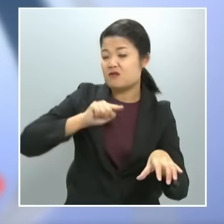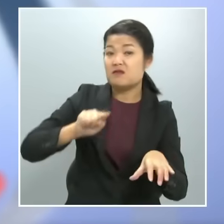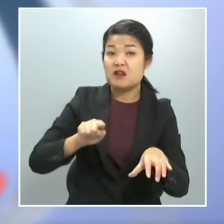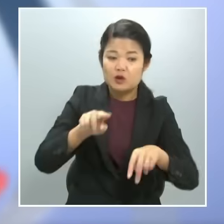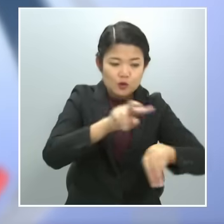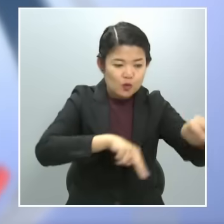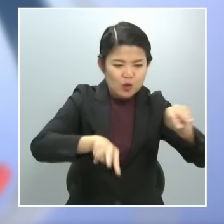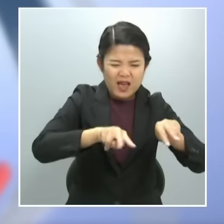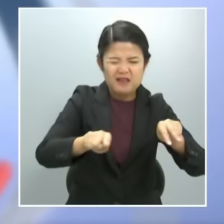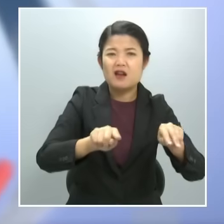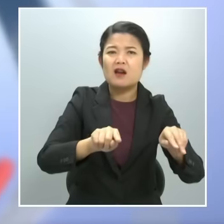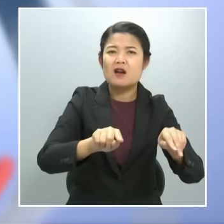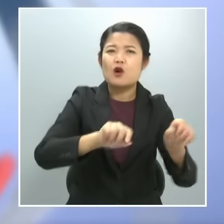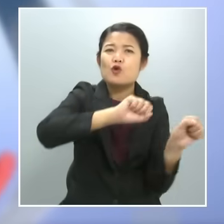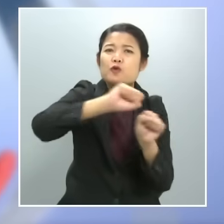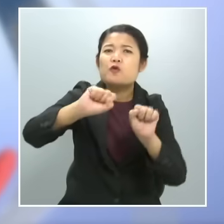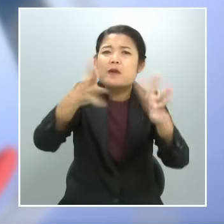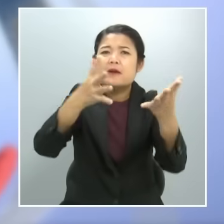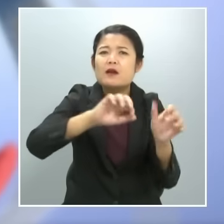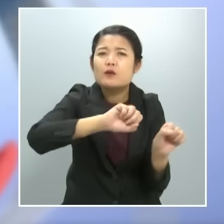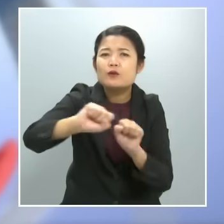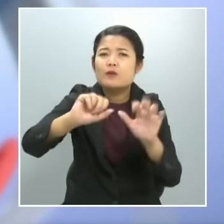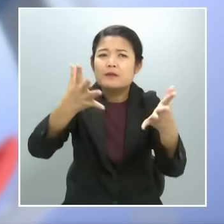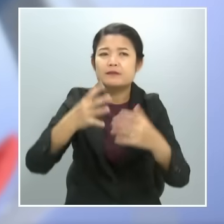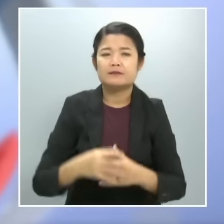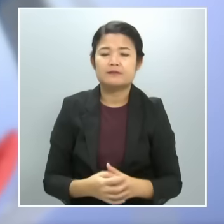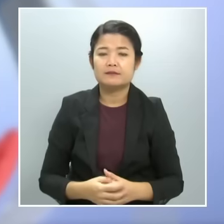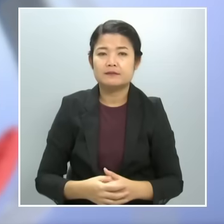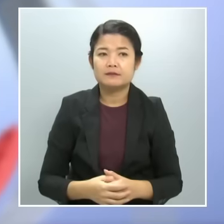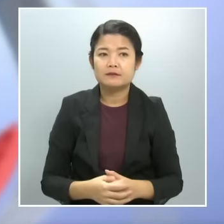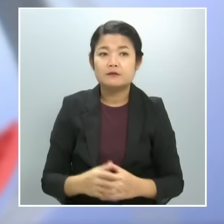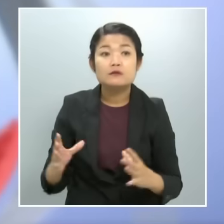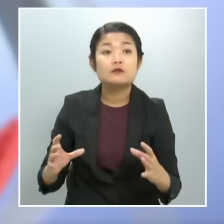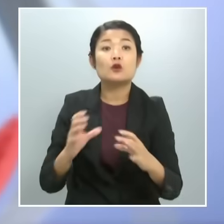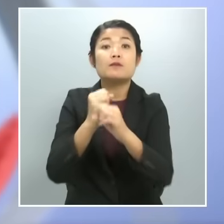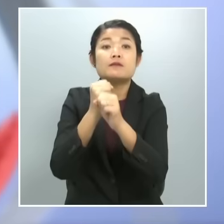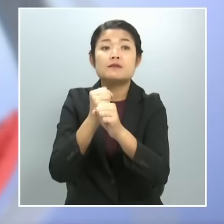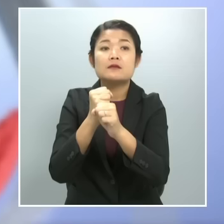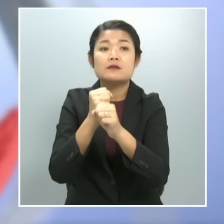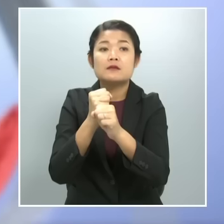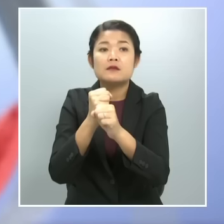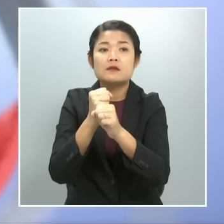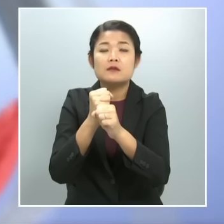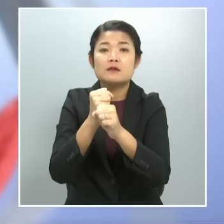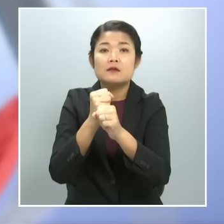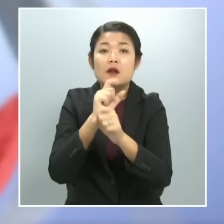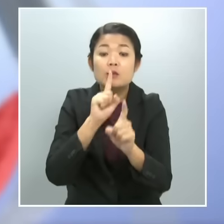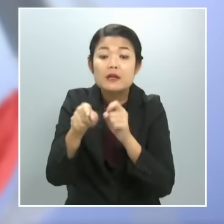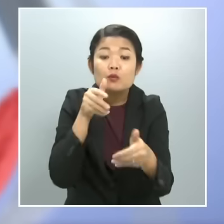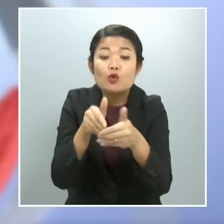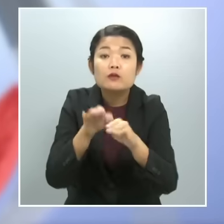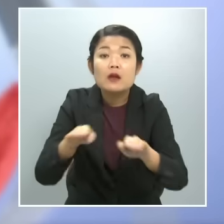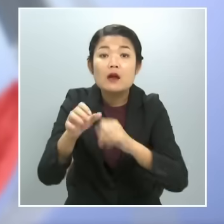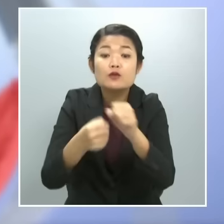เนี่ยไม่มีไม่มีรถิคิวรถตู้วินค่ะไม่มีอืแล้วยังไงอ่ะแล้วไปไล่เบี้ยกับเด็กอายุ 1213ว่าหนู